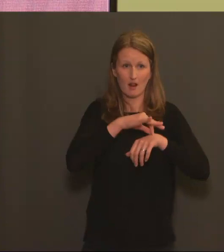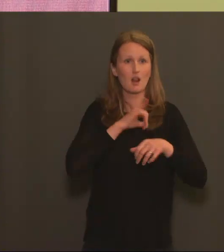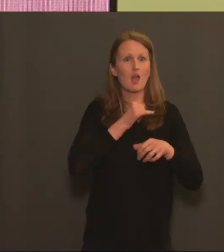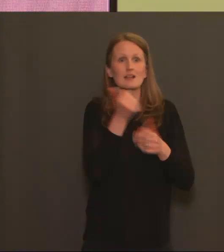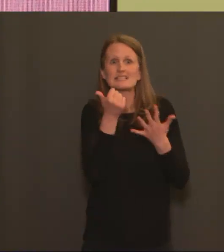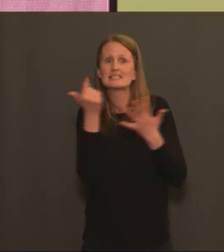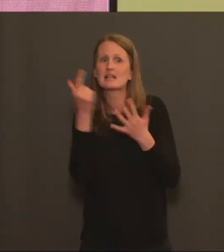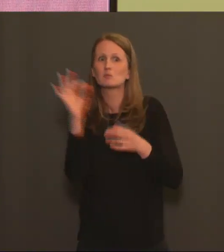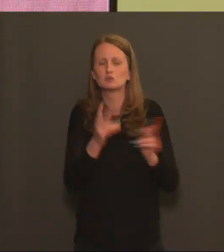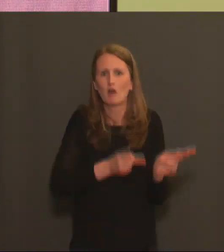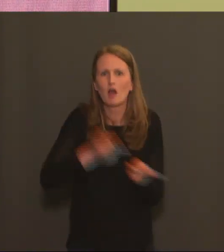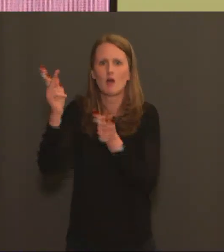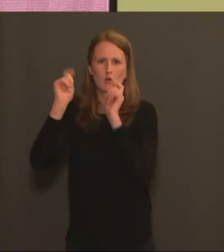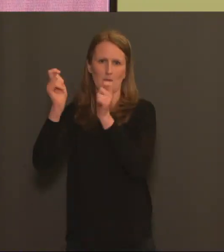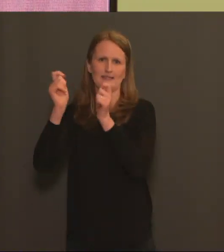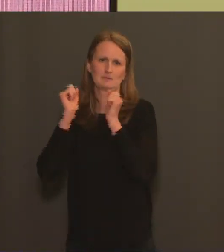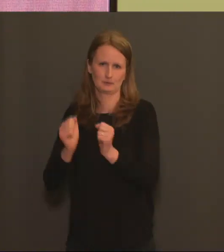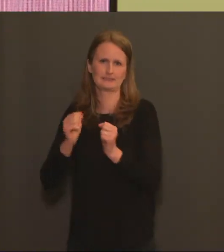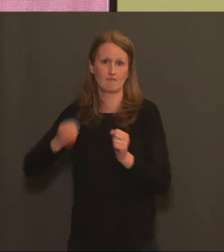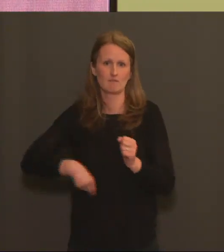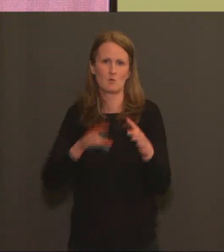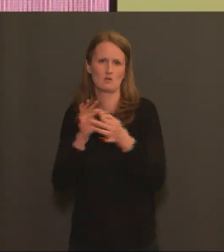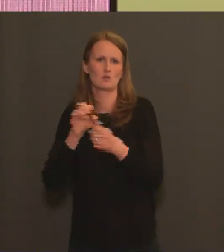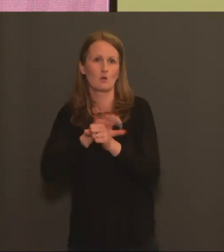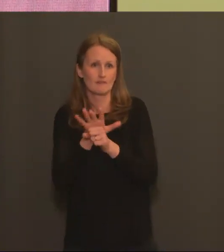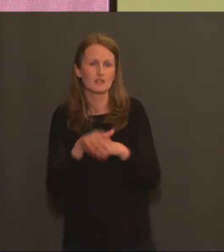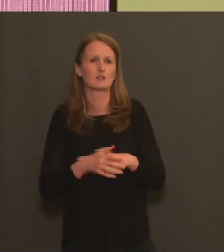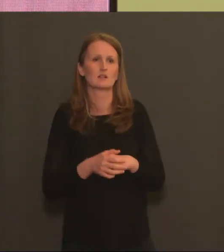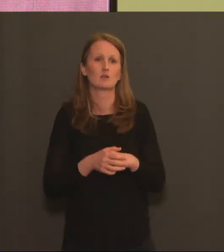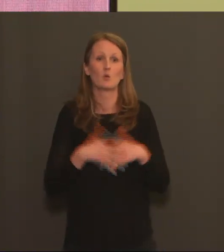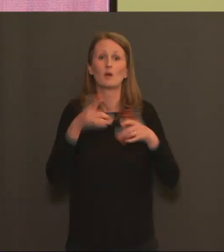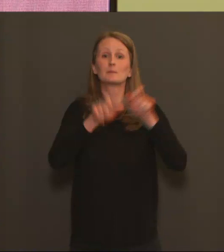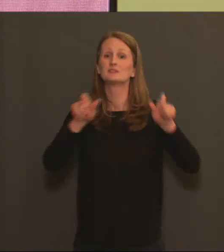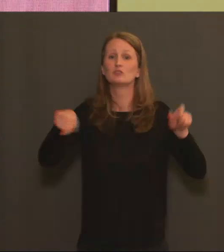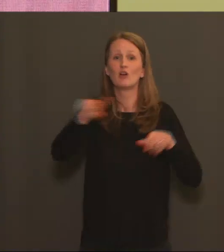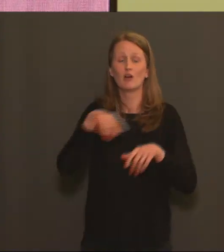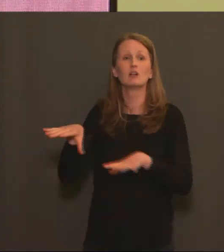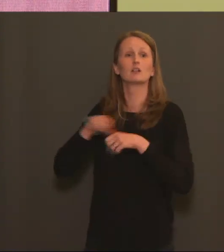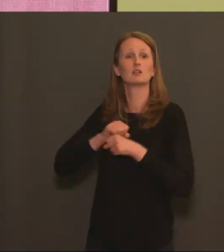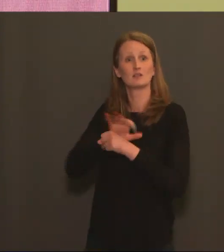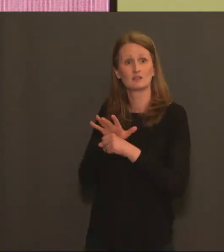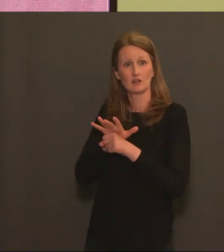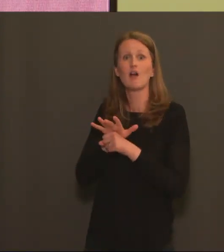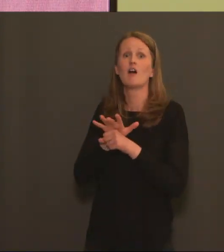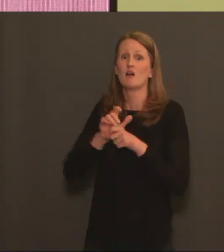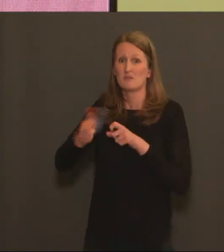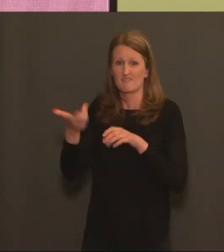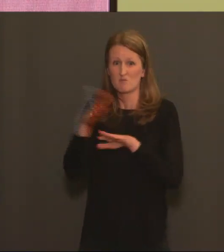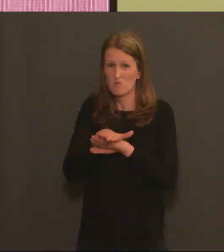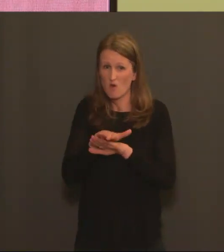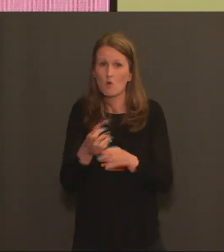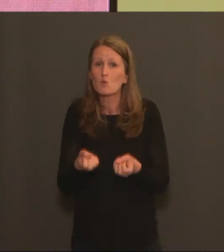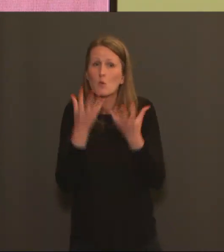près 1% des cas, mais on sait que chez les personnes plus âgées, ça peut être plusieurs dizaines de pourcents des cas. Alors c'est